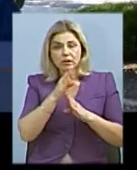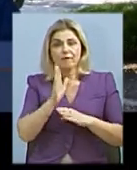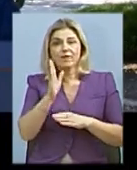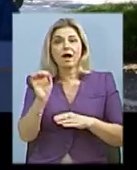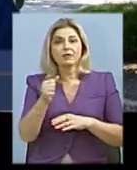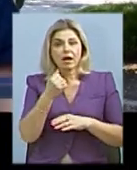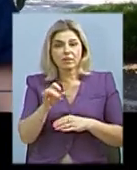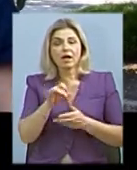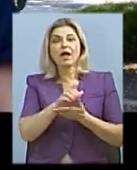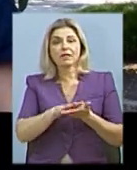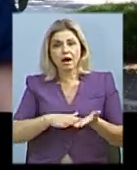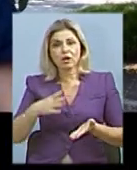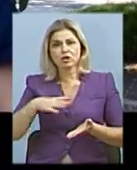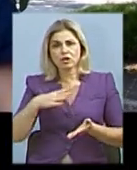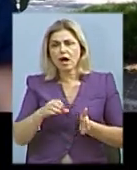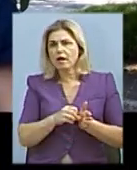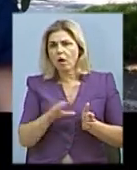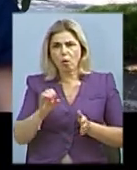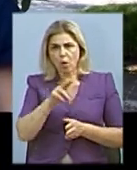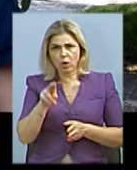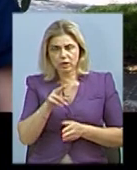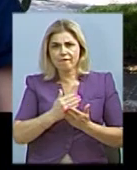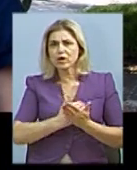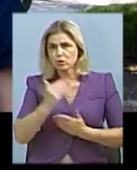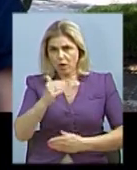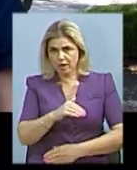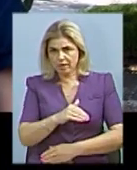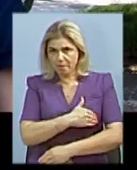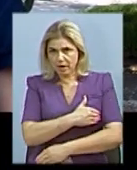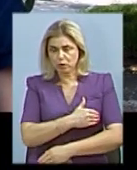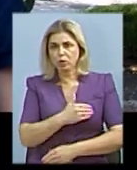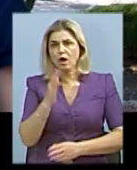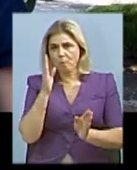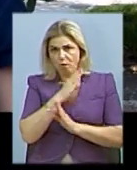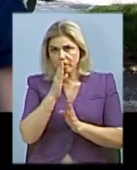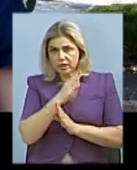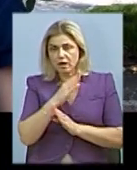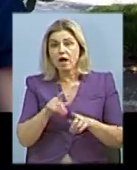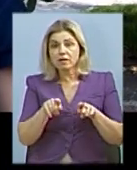серпні і надалі очікуються рекордно високі температурні показники